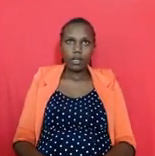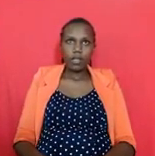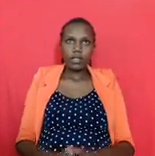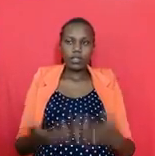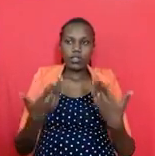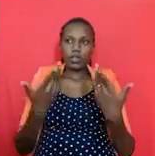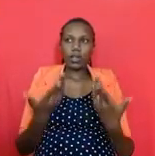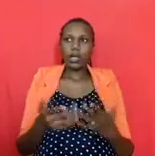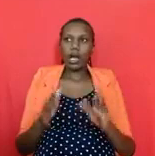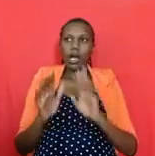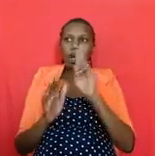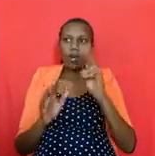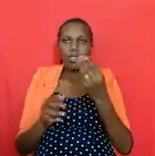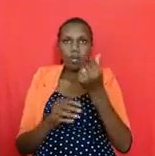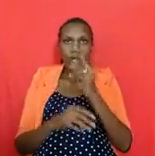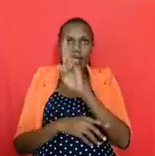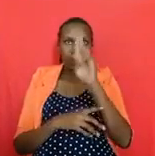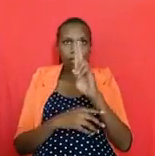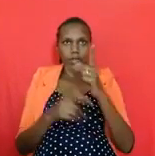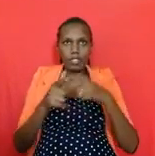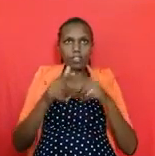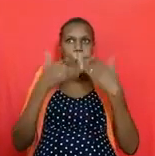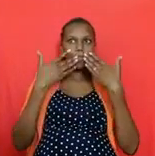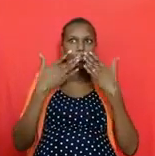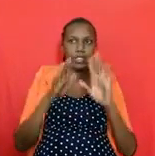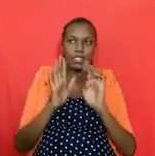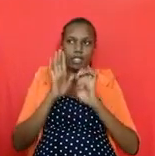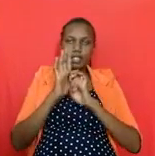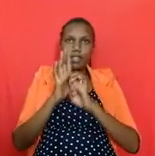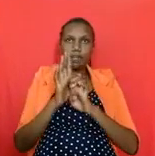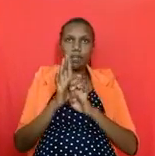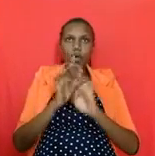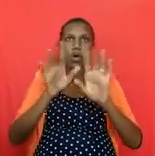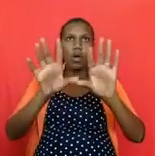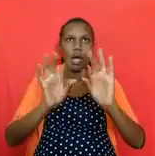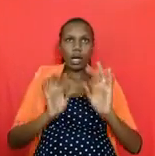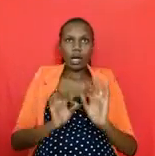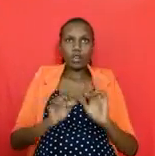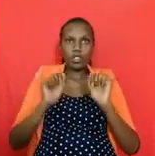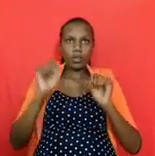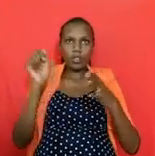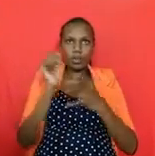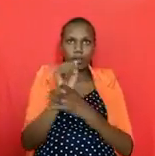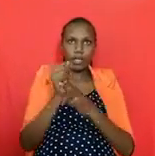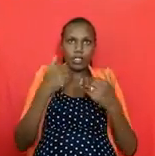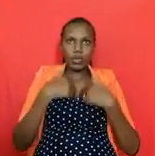nĩ maũndũ marĩa mokaga magacoka magathira accounts receivable milioni